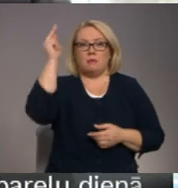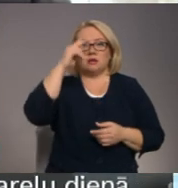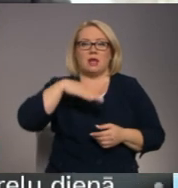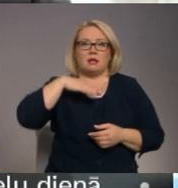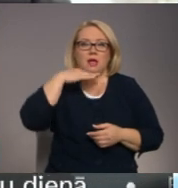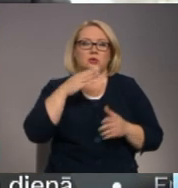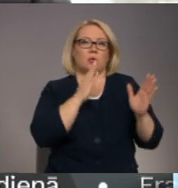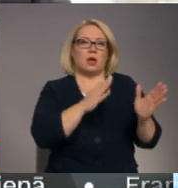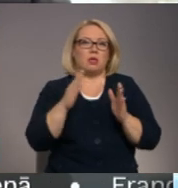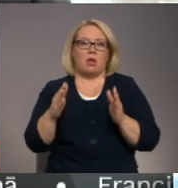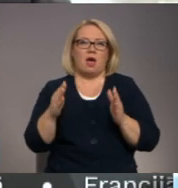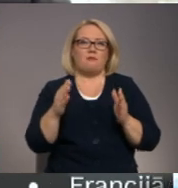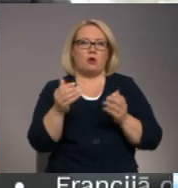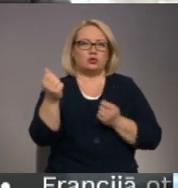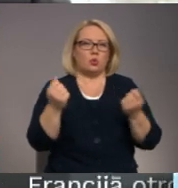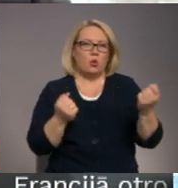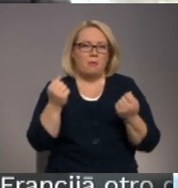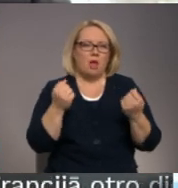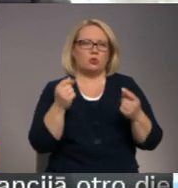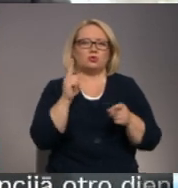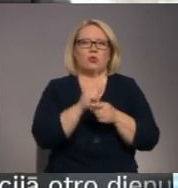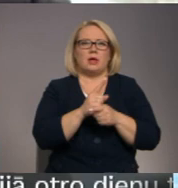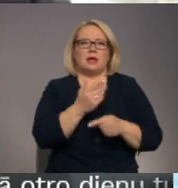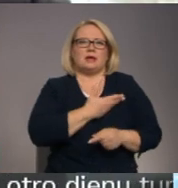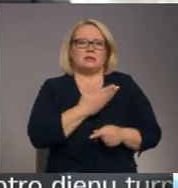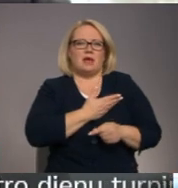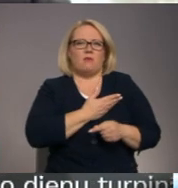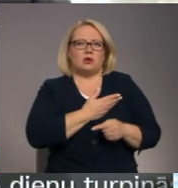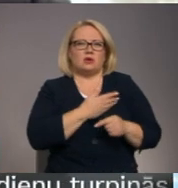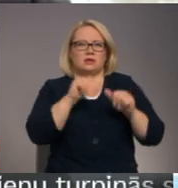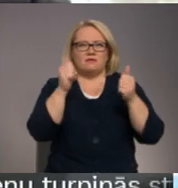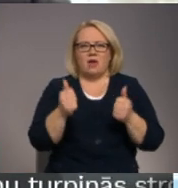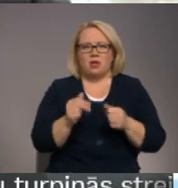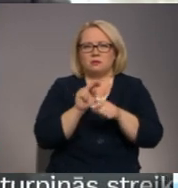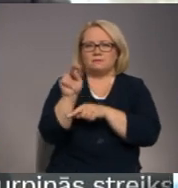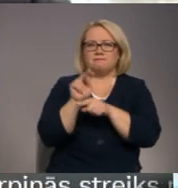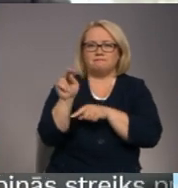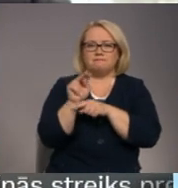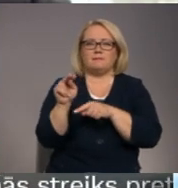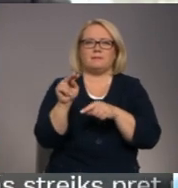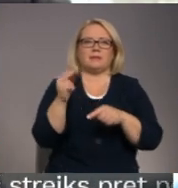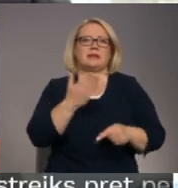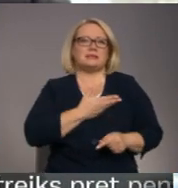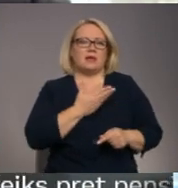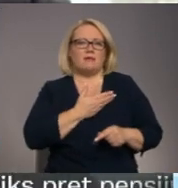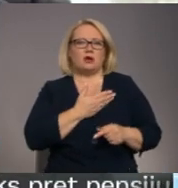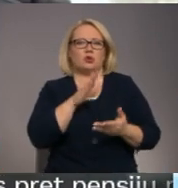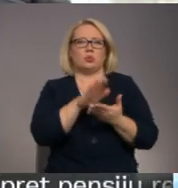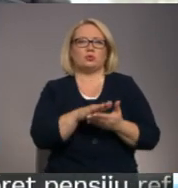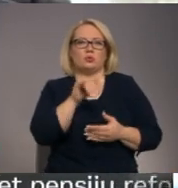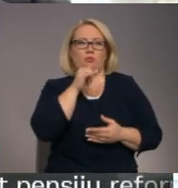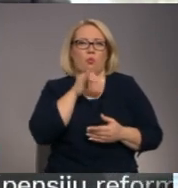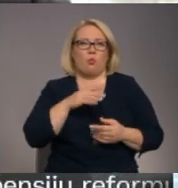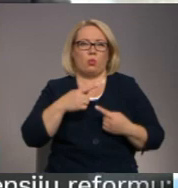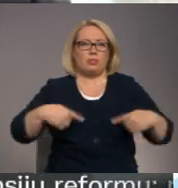ir gatavo stūrmaņas, izdzīvošanas klases, kur apmāca izdzīvošanu uz ūdens. Tur